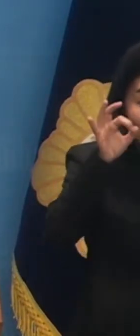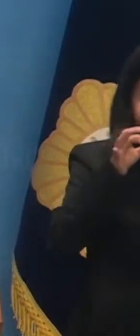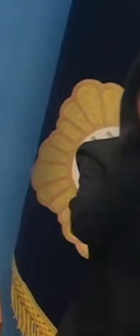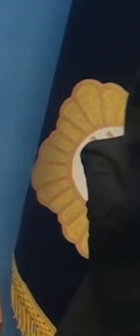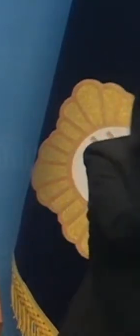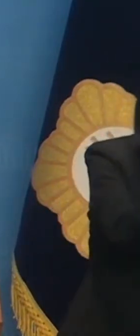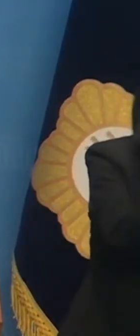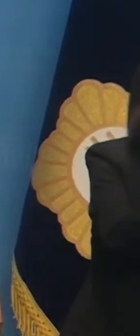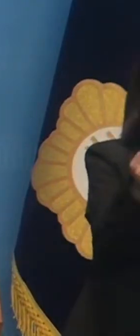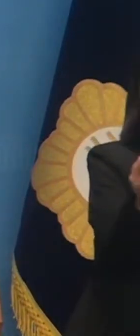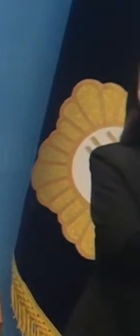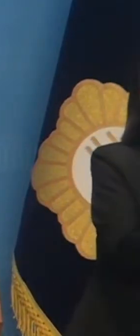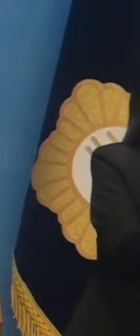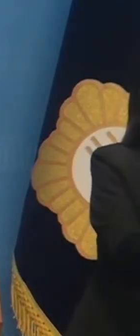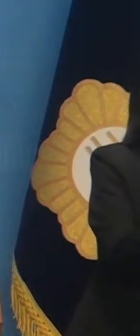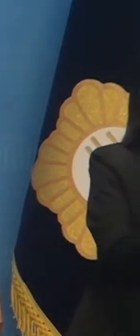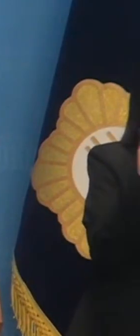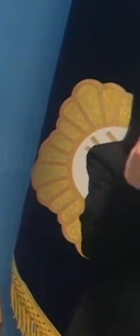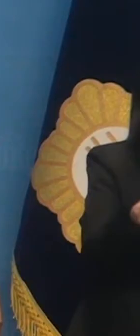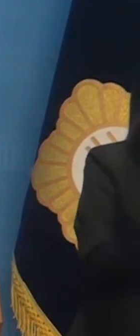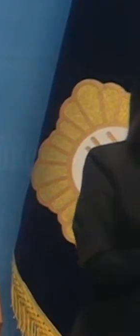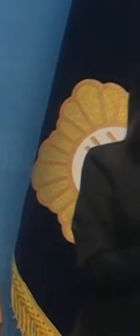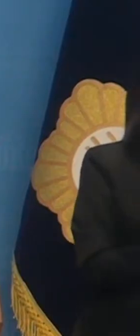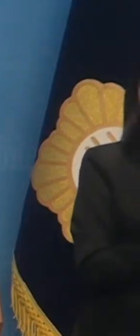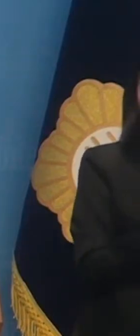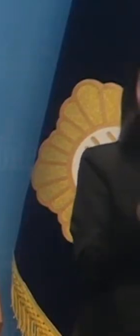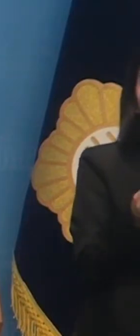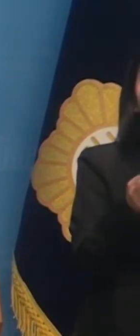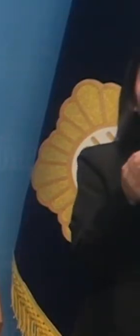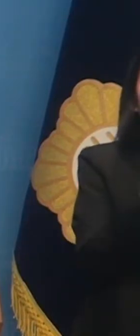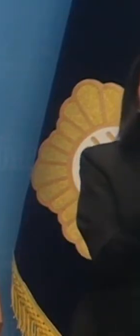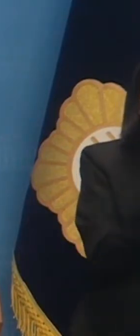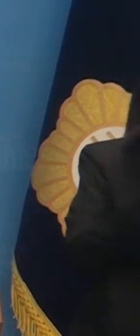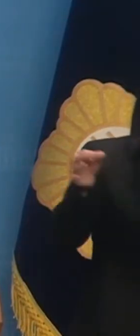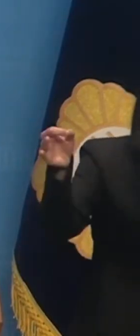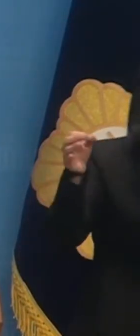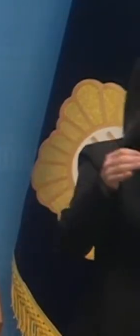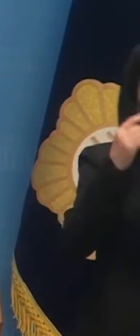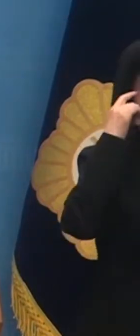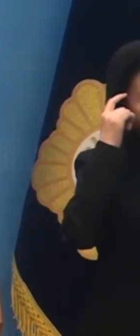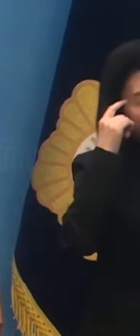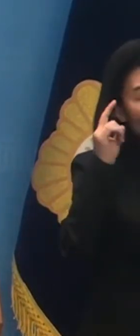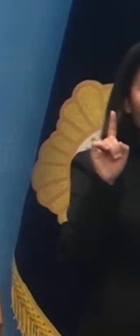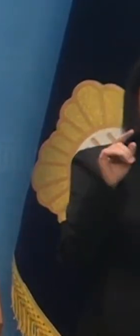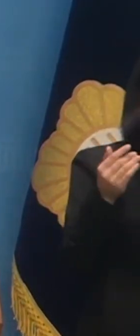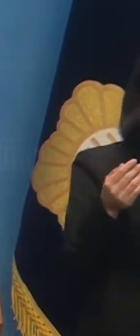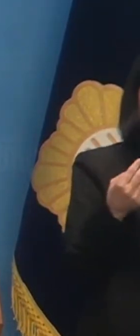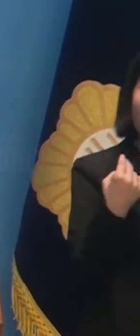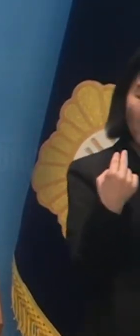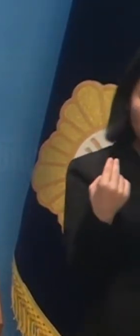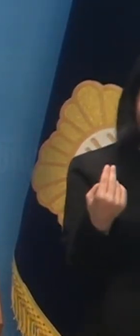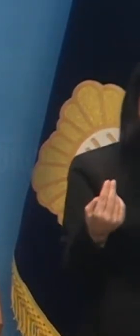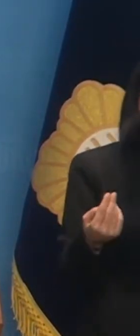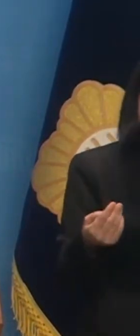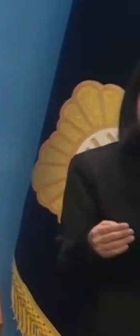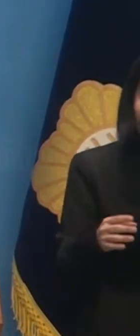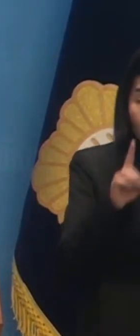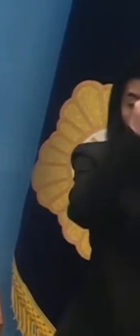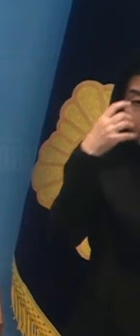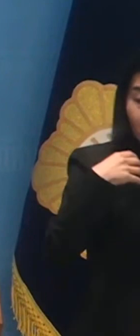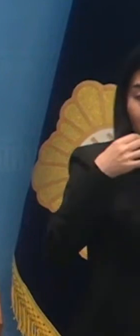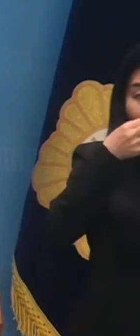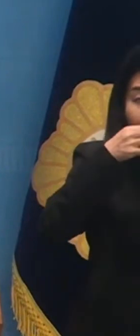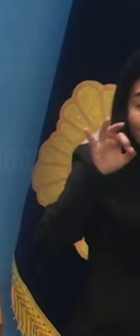결국 국민의 소득입니다. 재분배의 관점에서 이를 비판적으로 볼 수는 있겠지만 정부의 부채 이자가